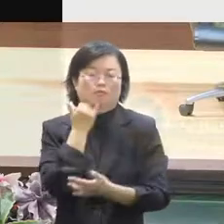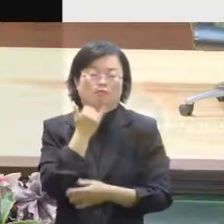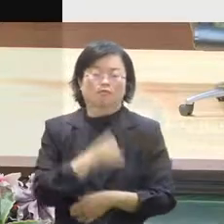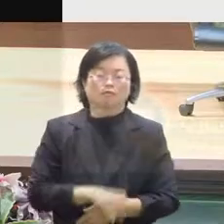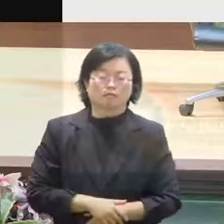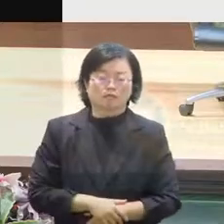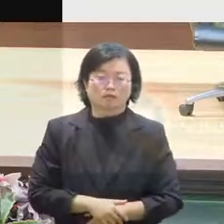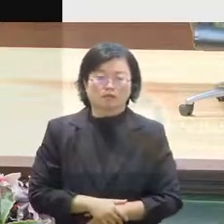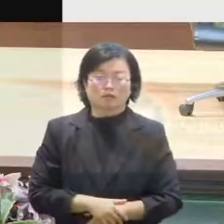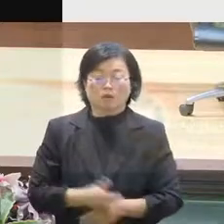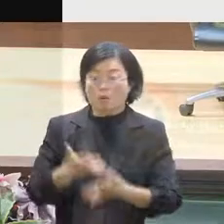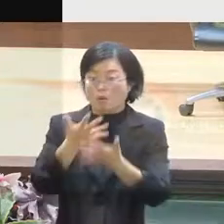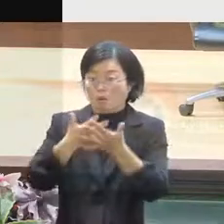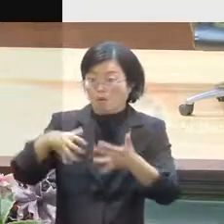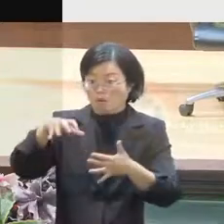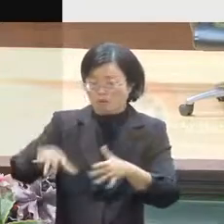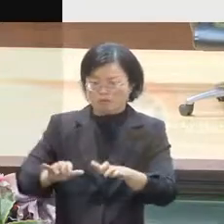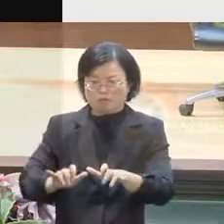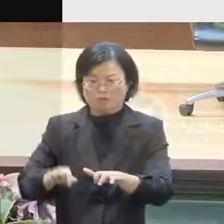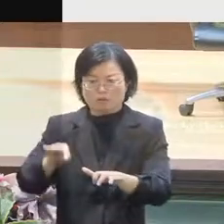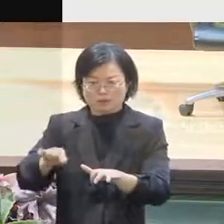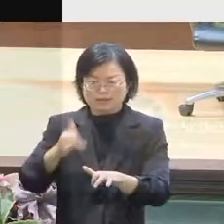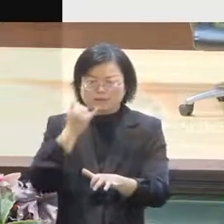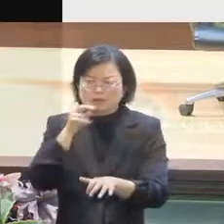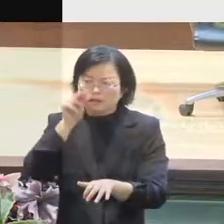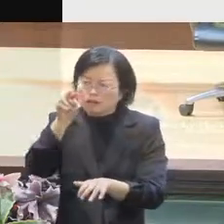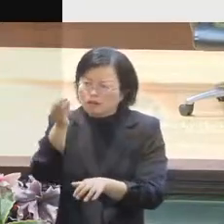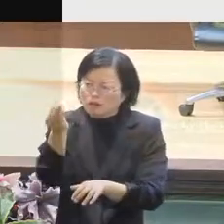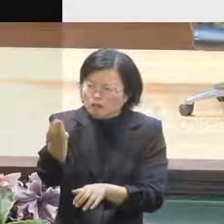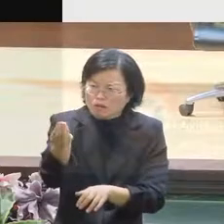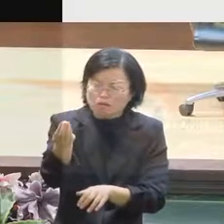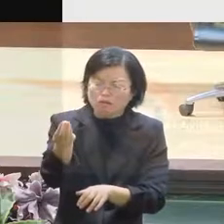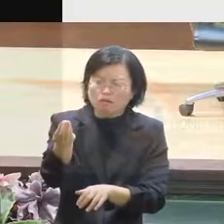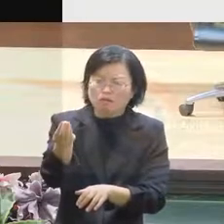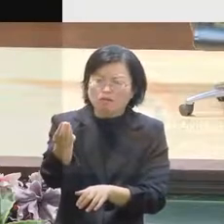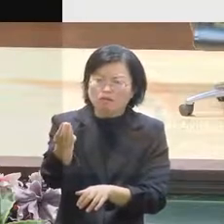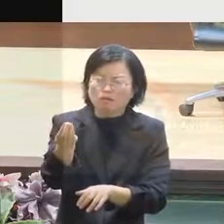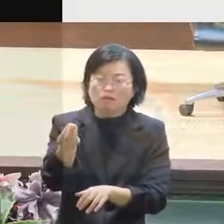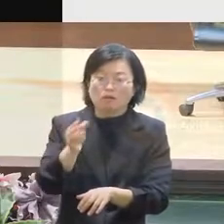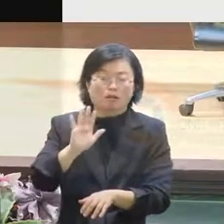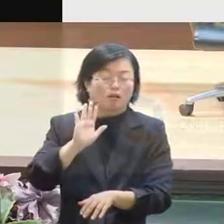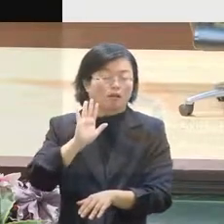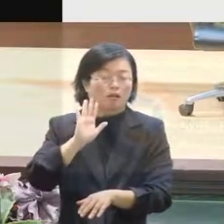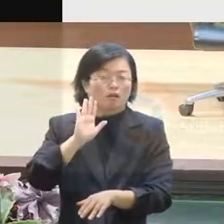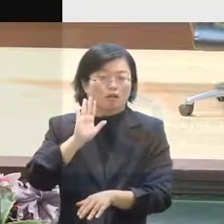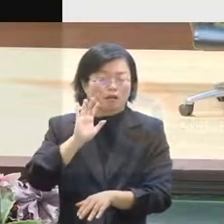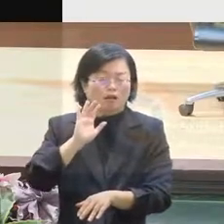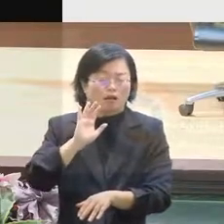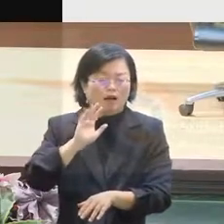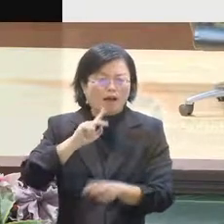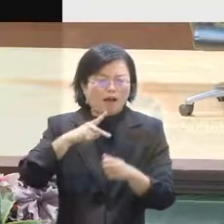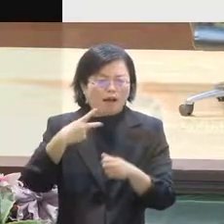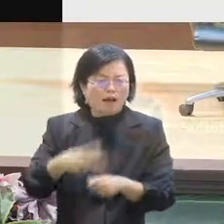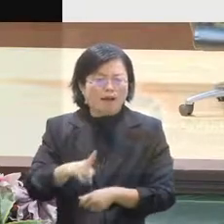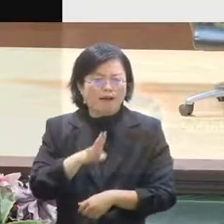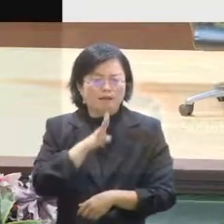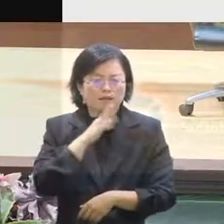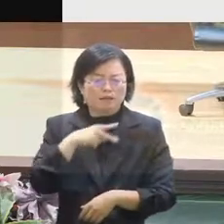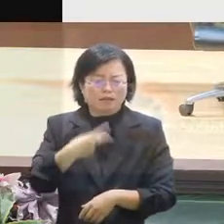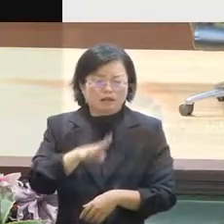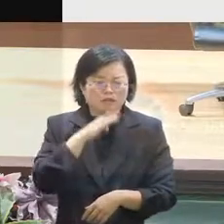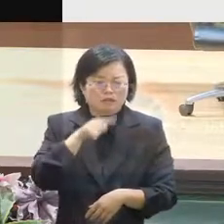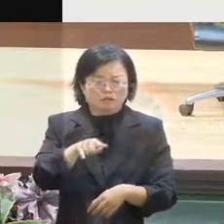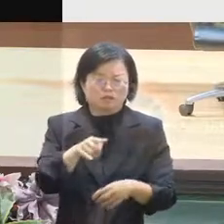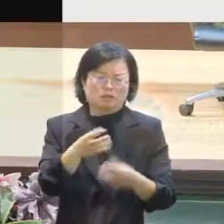你可以看到一小部分的资料，或者有些资料呢它不是用开放数据的格式去释放出来